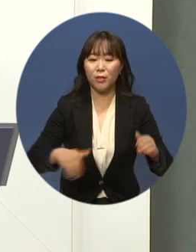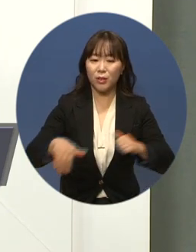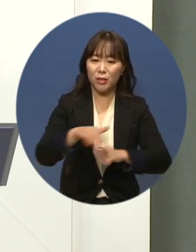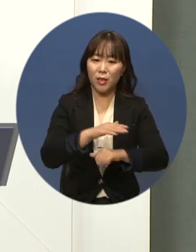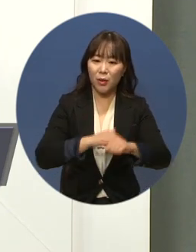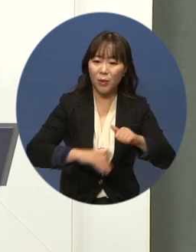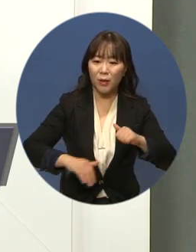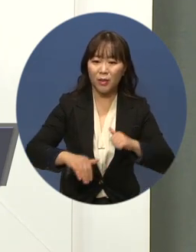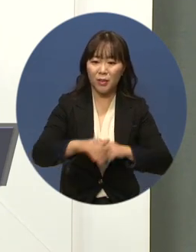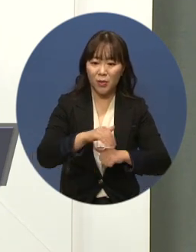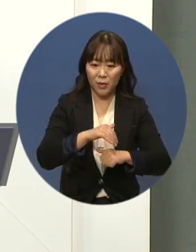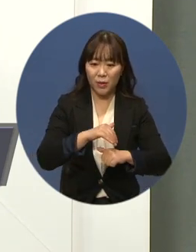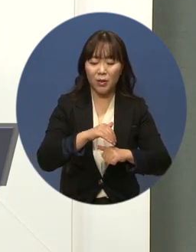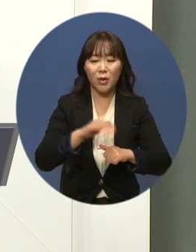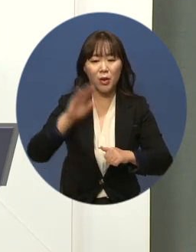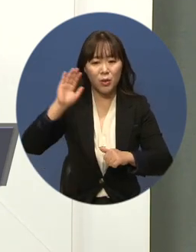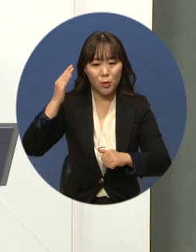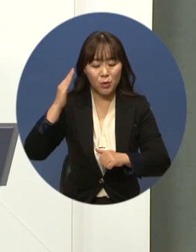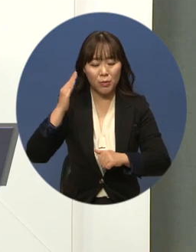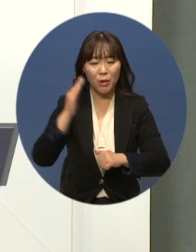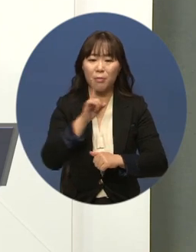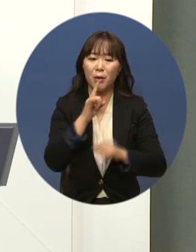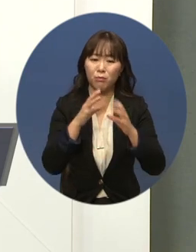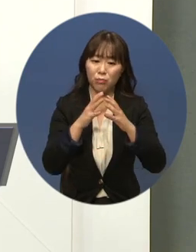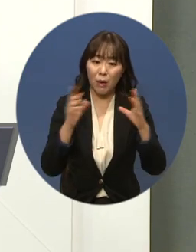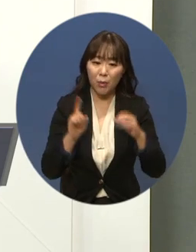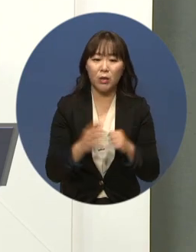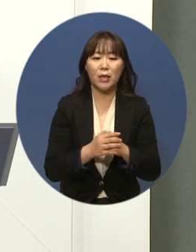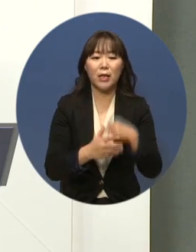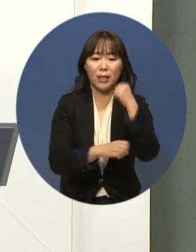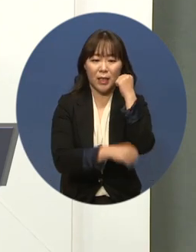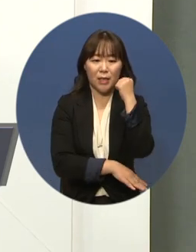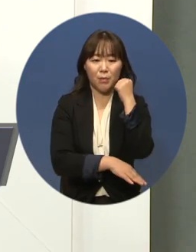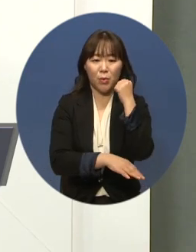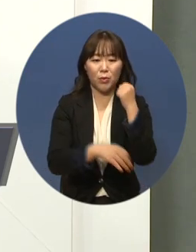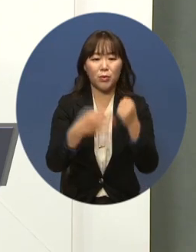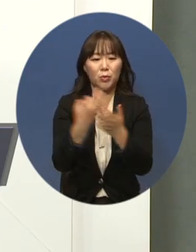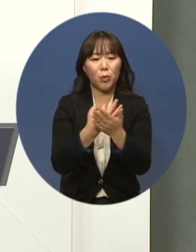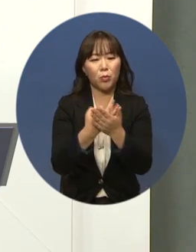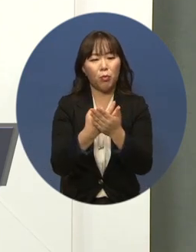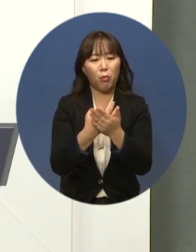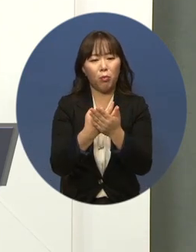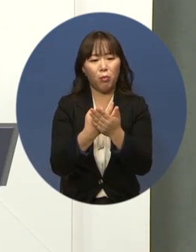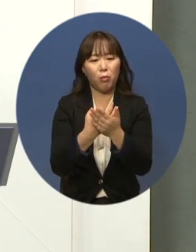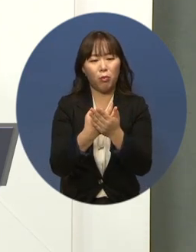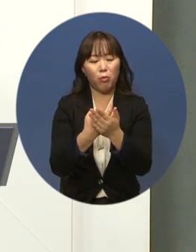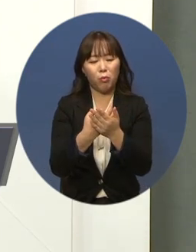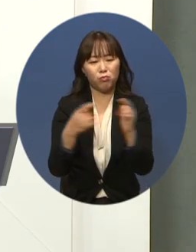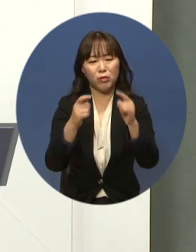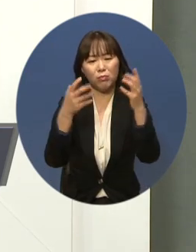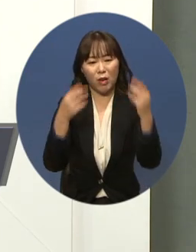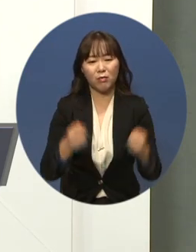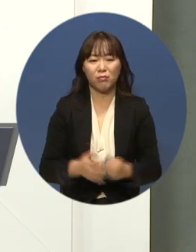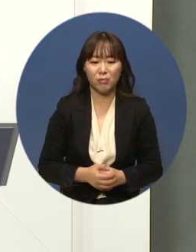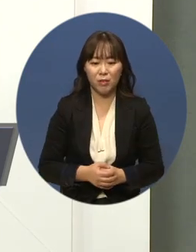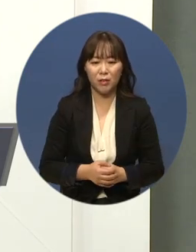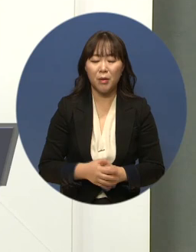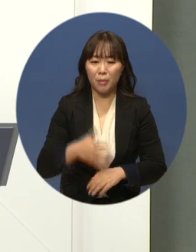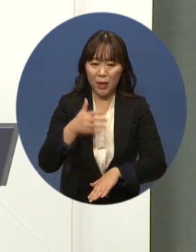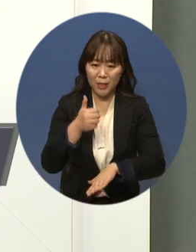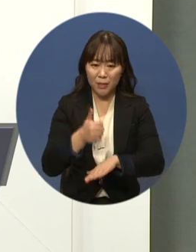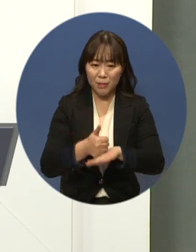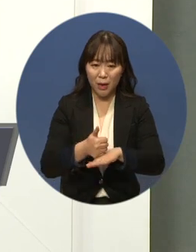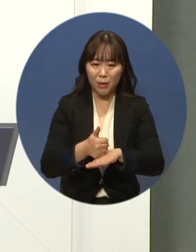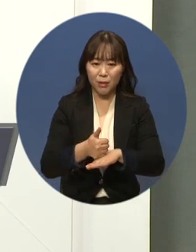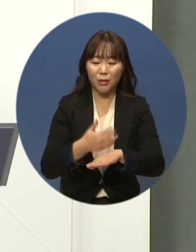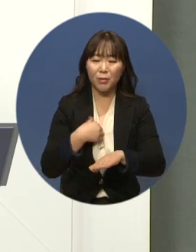참 요새 불거지고 있는데 기본 소득 분쟁이 좀 예. 일어나고 있습니다. 예. 예, 끝으로 한 말씀 드리고